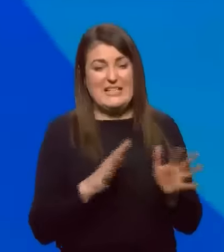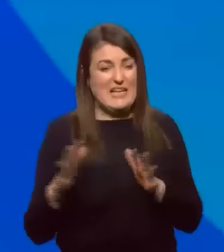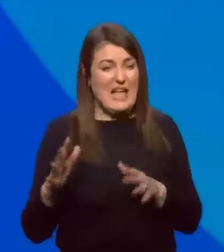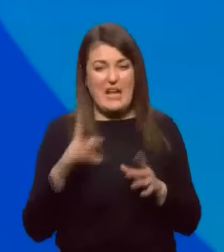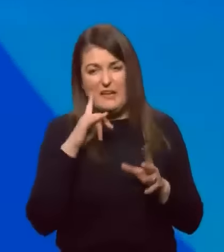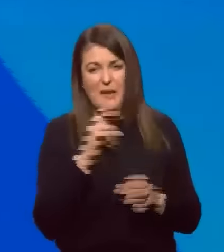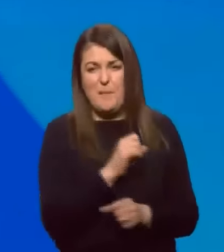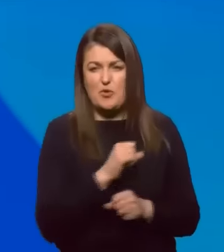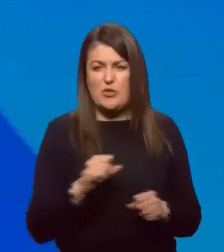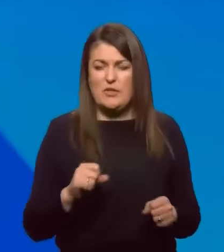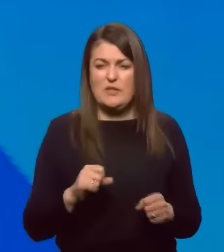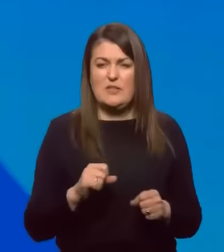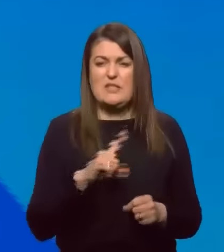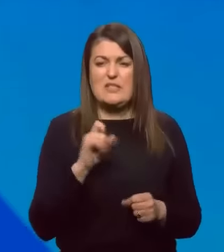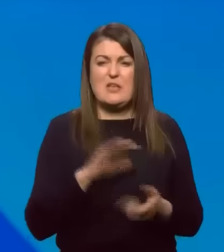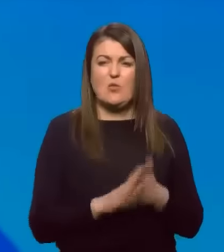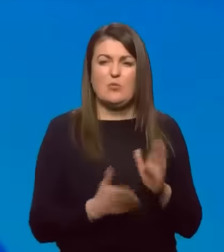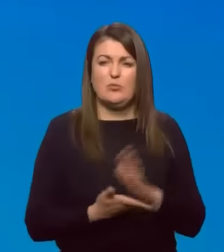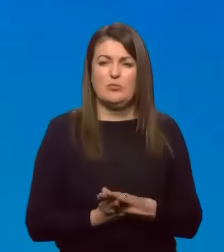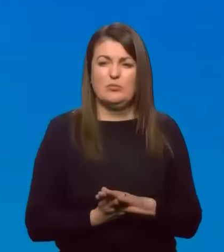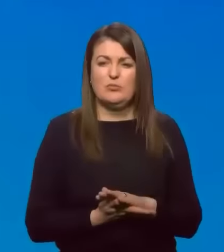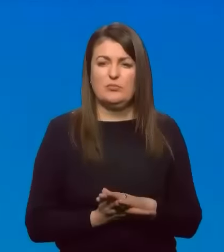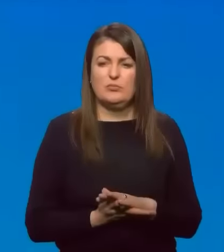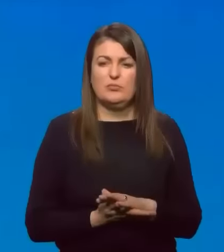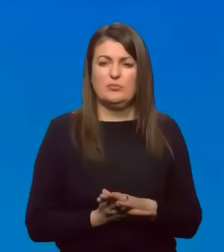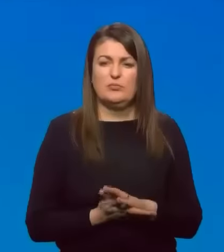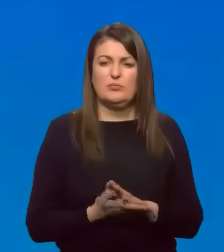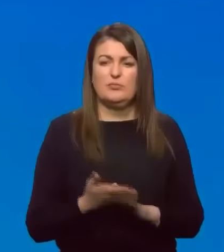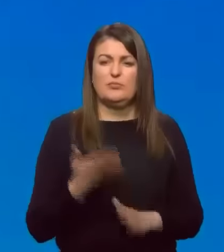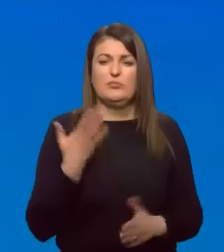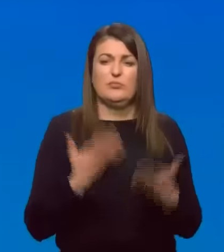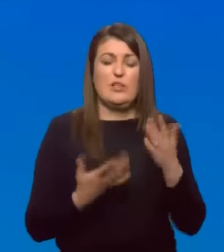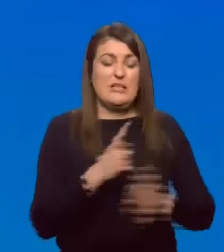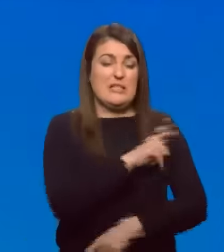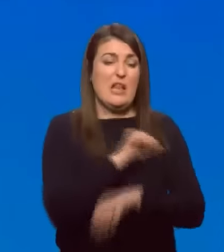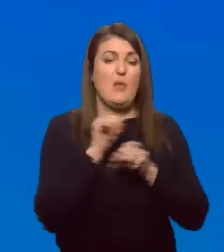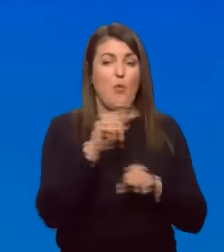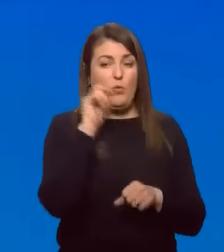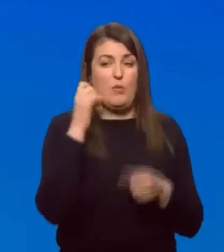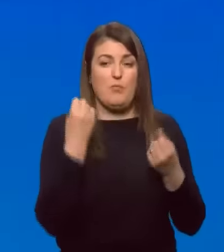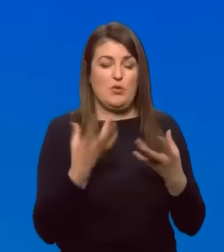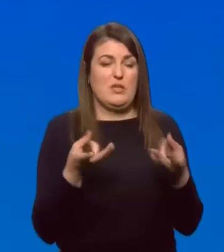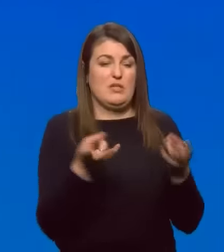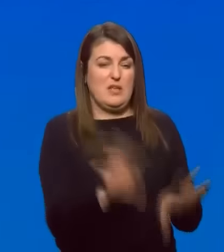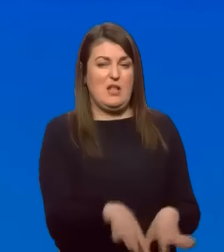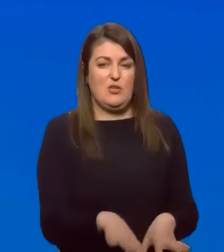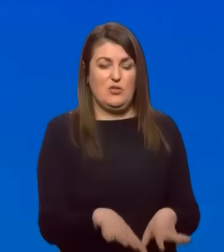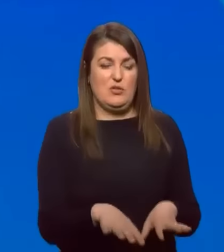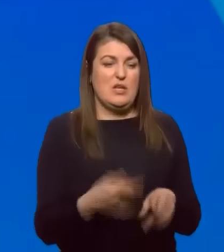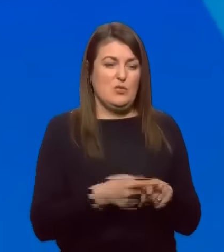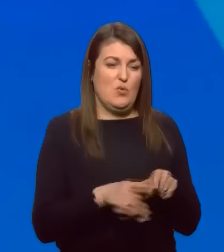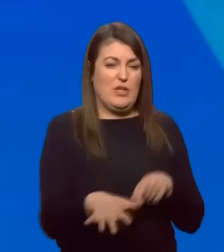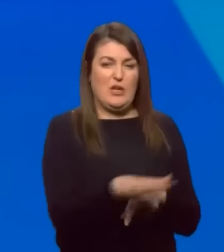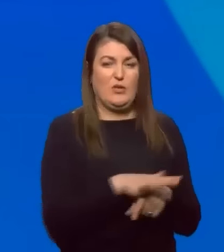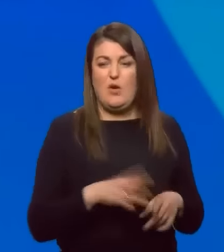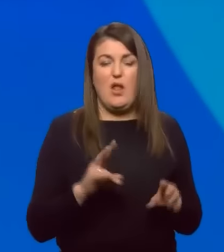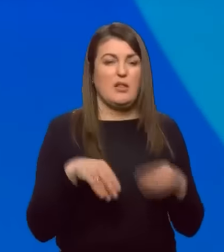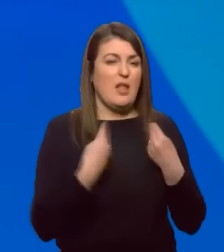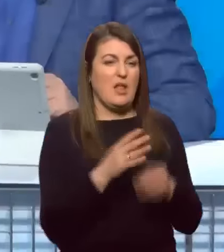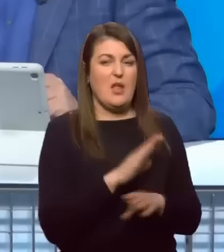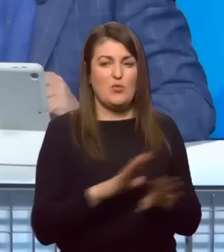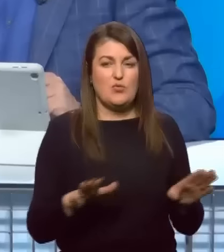неможливий за умов, якщо сили оборони України просто залишать усю цю територію, не